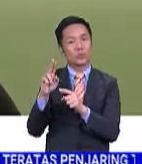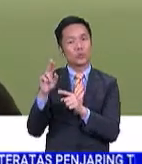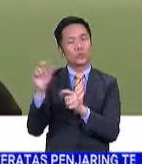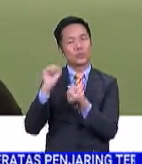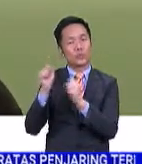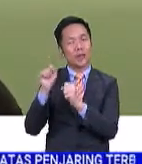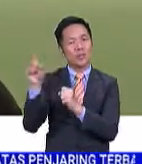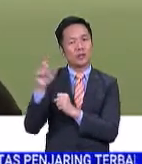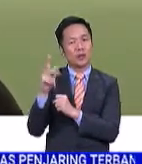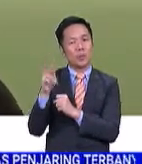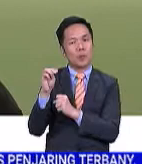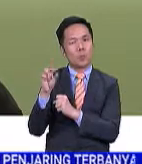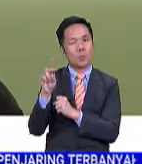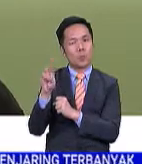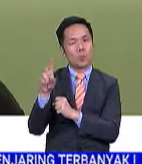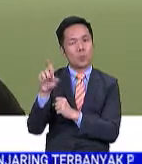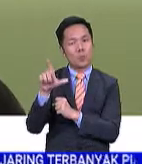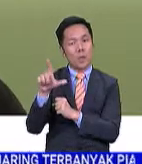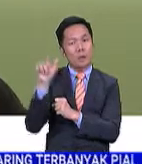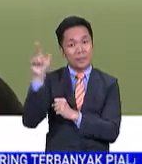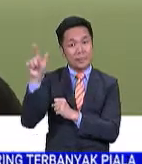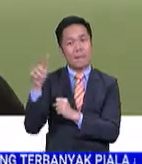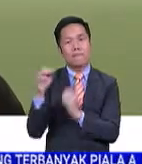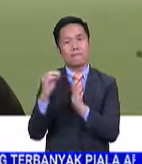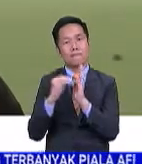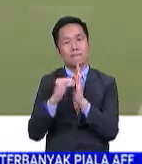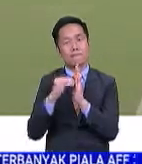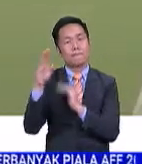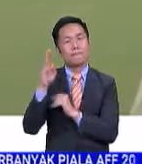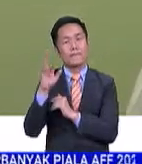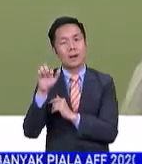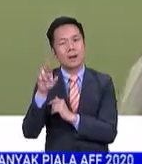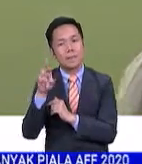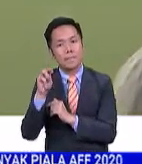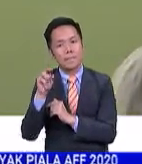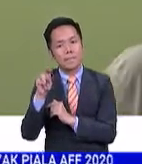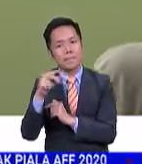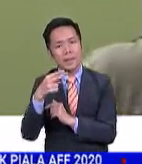Birmingham pada pertengahan tahun ini. Beliau ditemui media